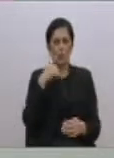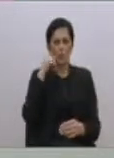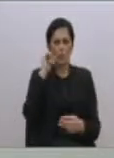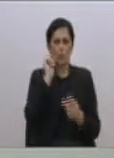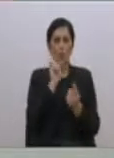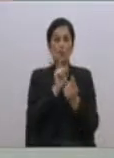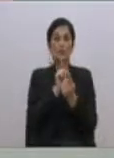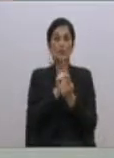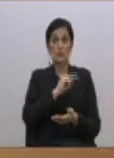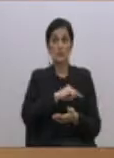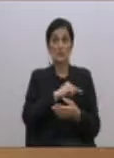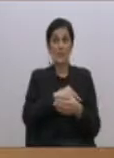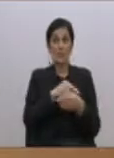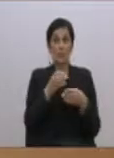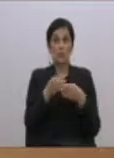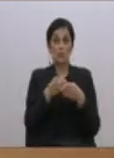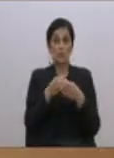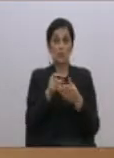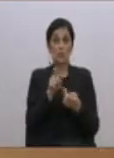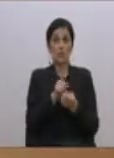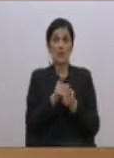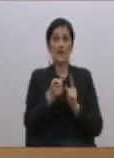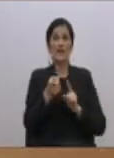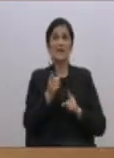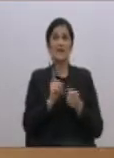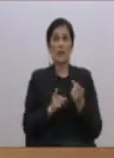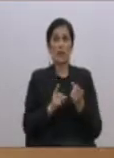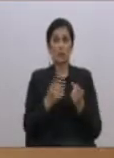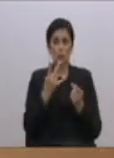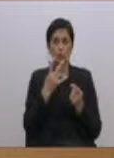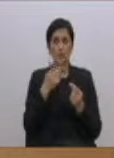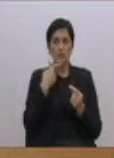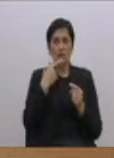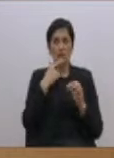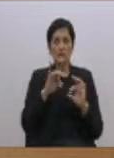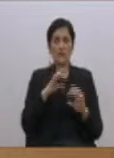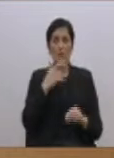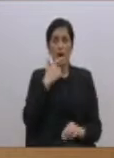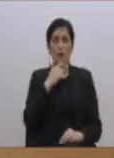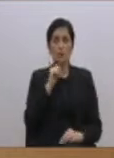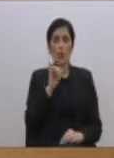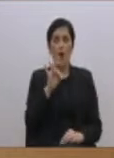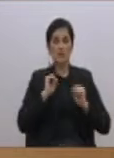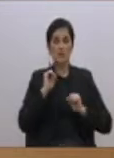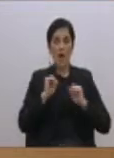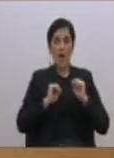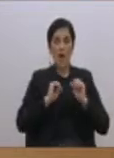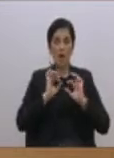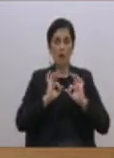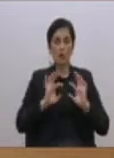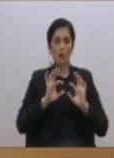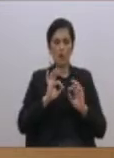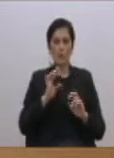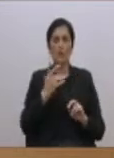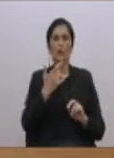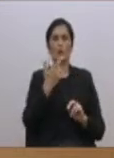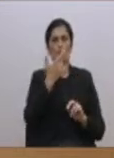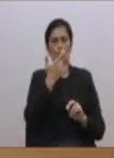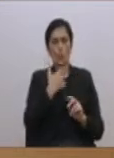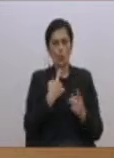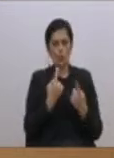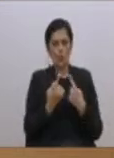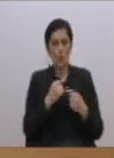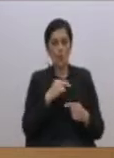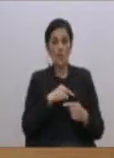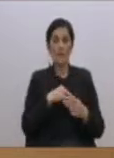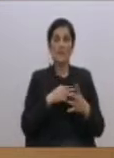შეხვედრასაც ვესწრებოდი. რეალურად უნდა ვთქვა, რომ ბატონ ანრიმ ყველანაირი მცდელობა სტრუქციულობის,